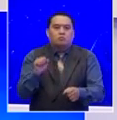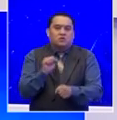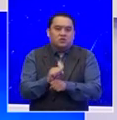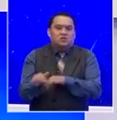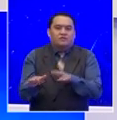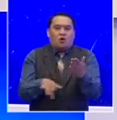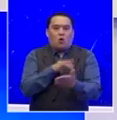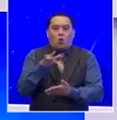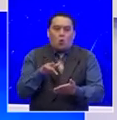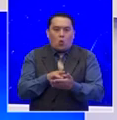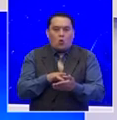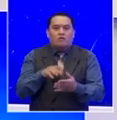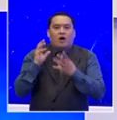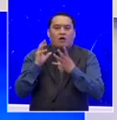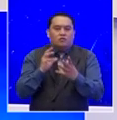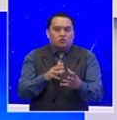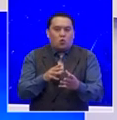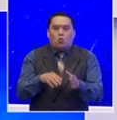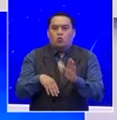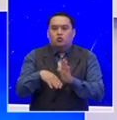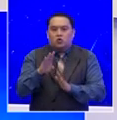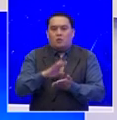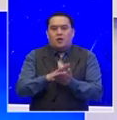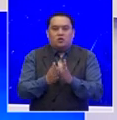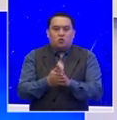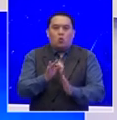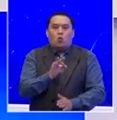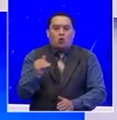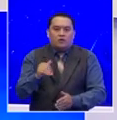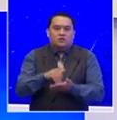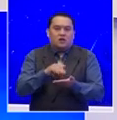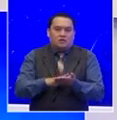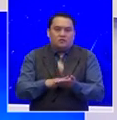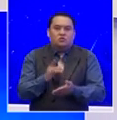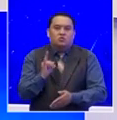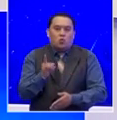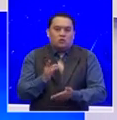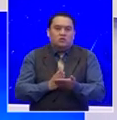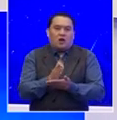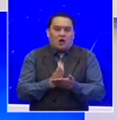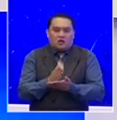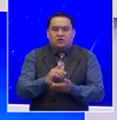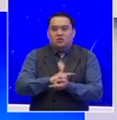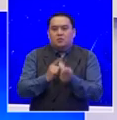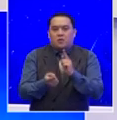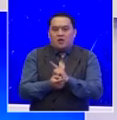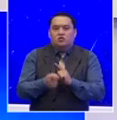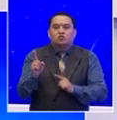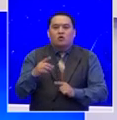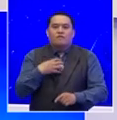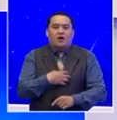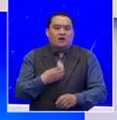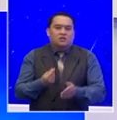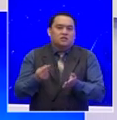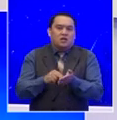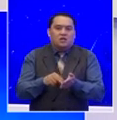прекращение движения городских маршрутов не улучшило положение и официально зарегистрированных служб такси. Как изменился график и, что немаловажно,